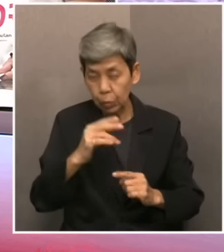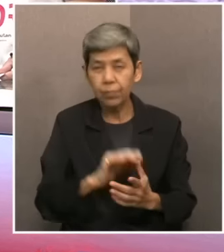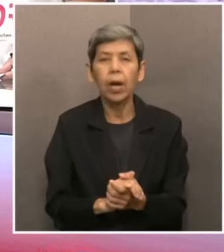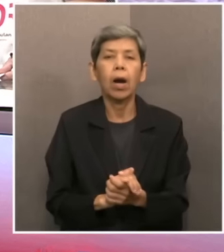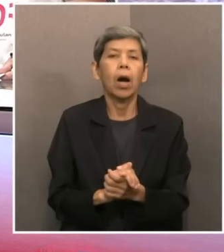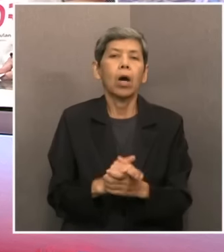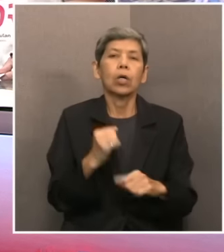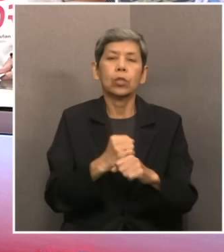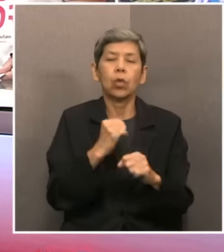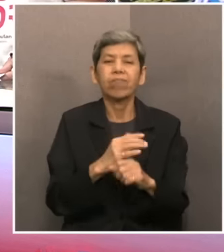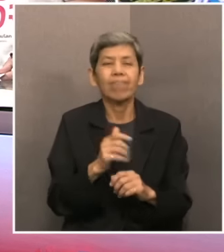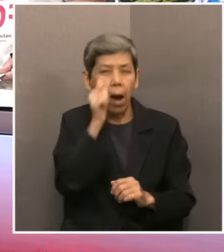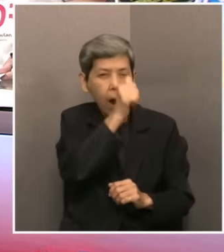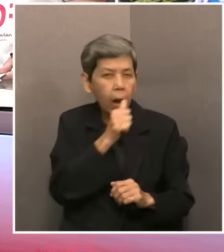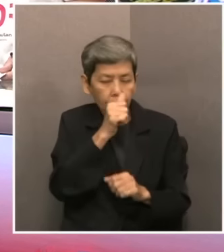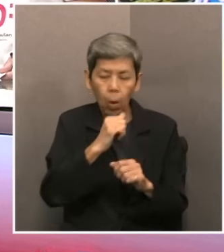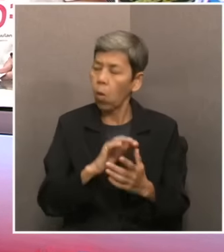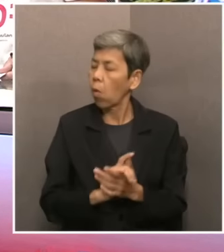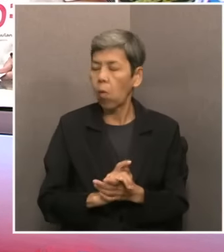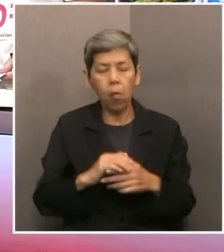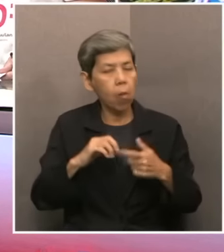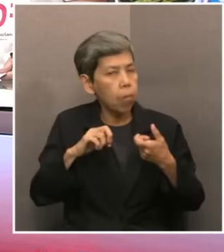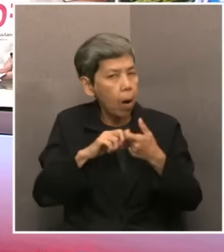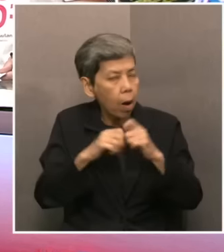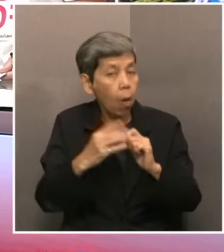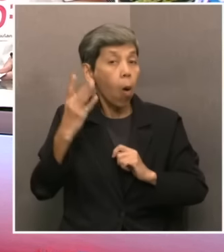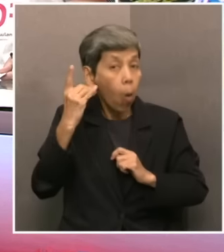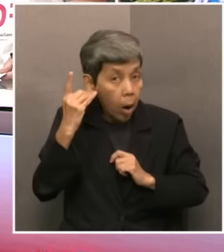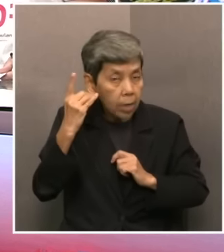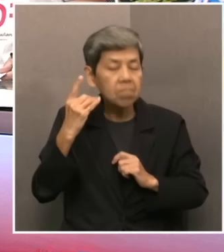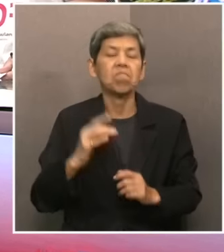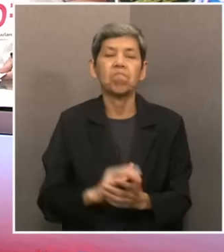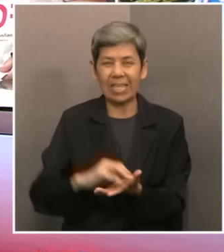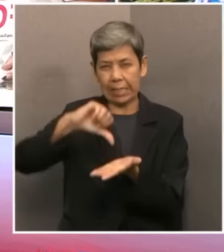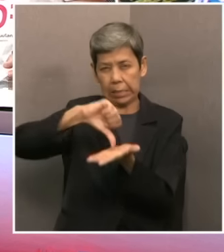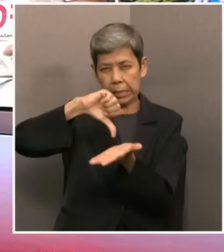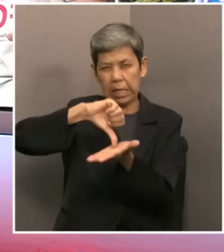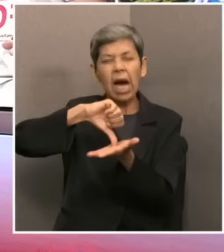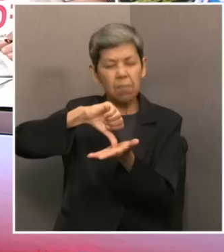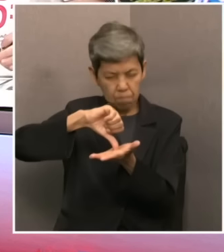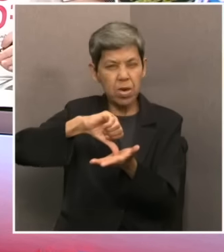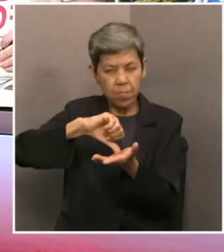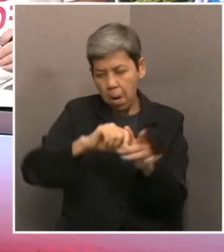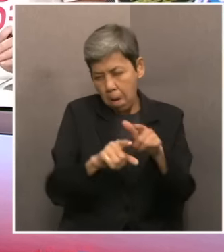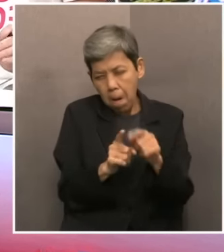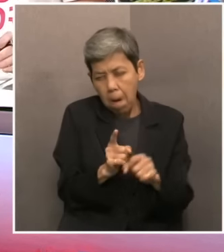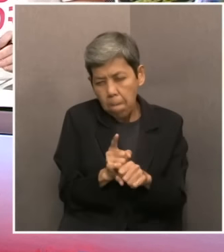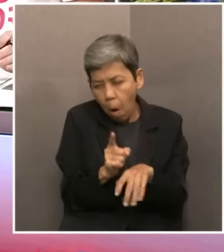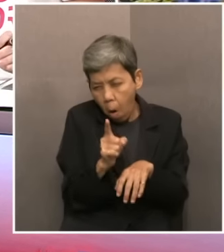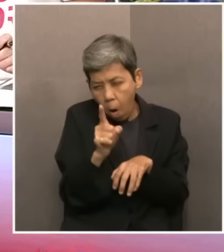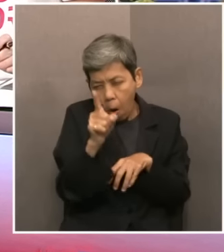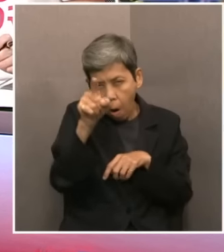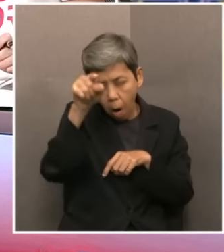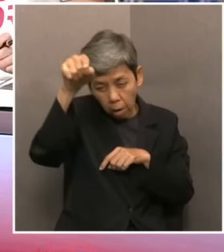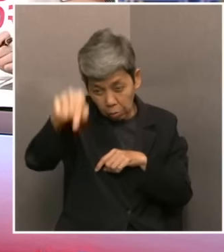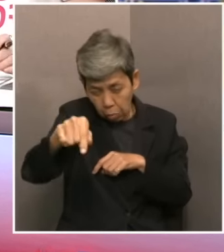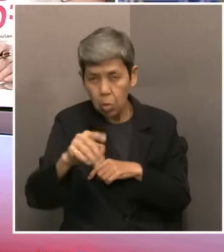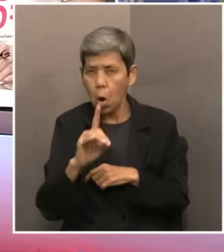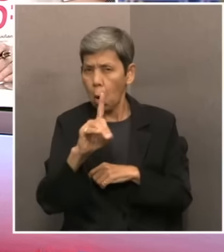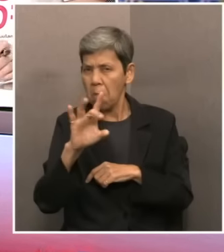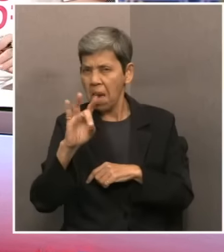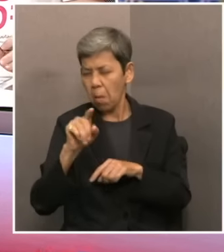พื้นที่ตะวันออกกลางตอนนี้ยังคงตึงเครียดหนักนะคะโดยเมื่อคืนที่ผ่านมาอิหร่านมีการยิงขีปนาวุธนะคะชุดใหญ่กว่า